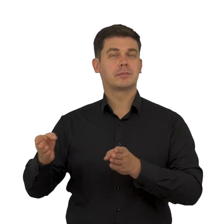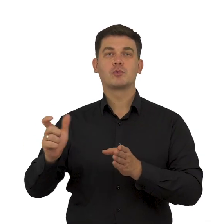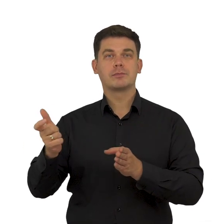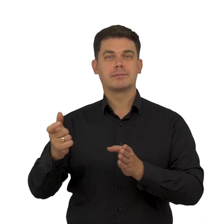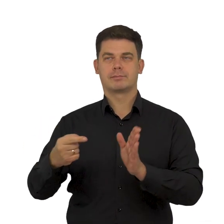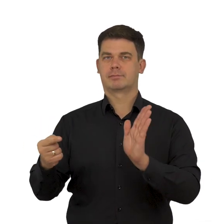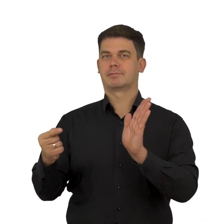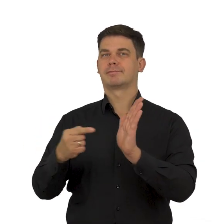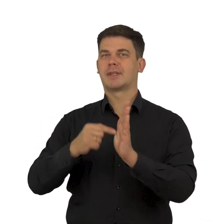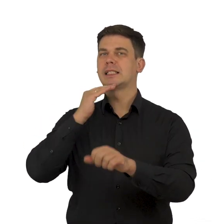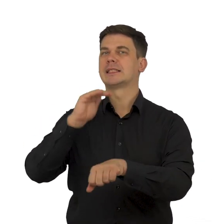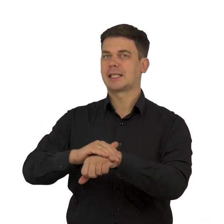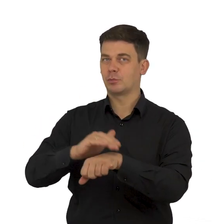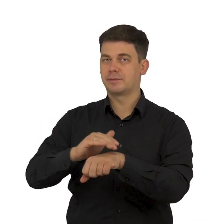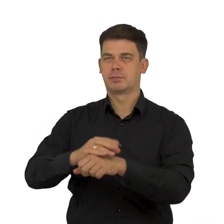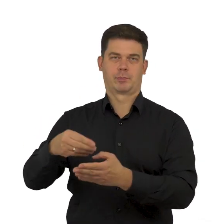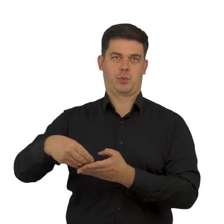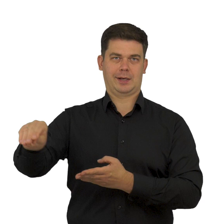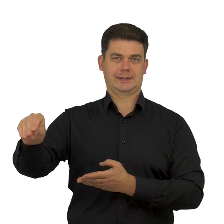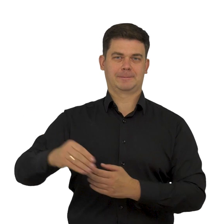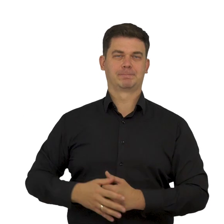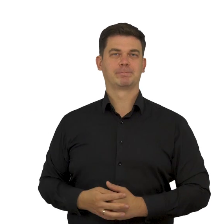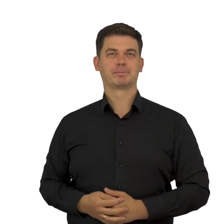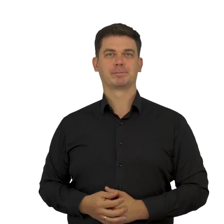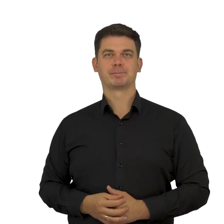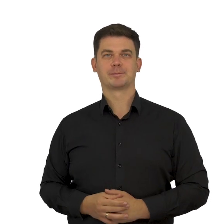Następnie dotykamy Zamawiam i płacę.